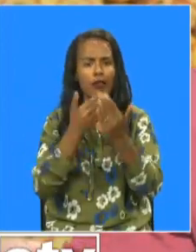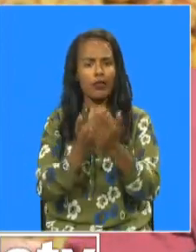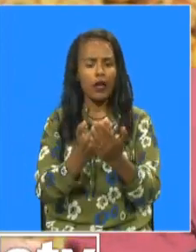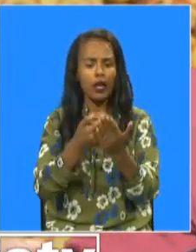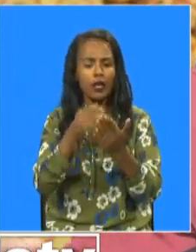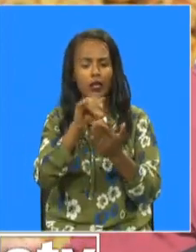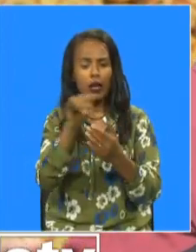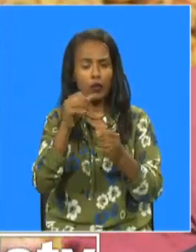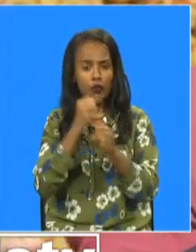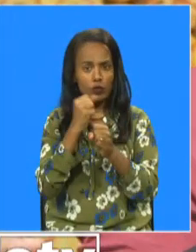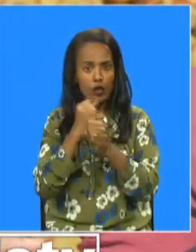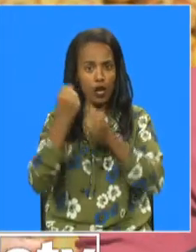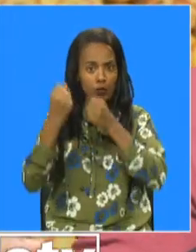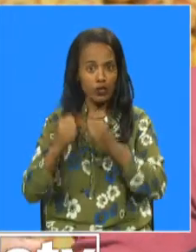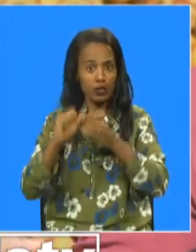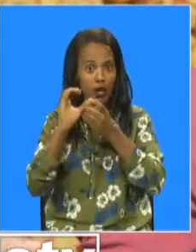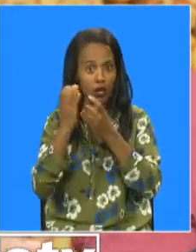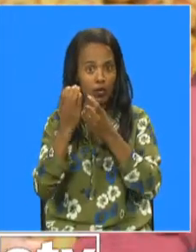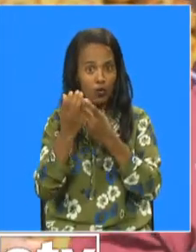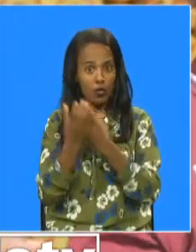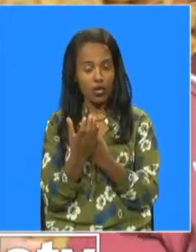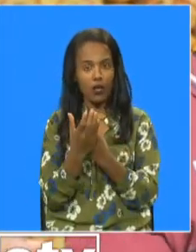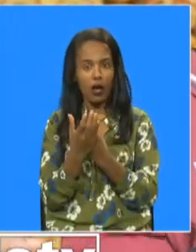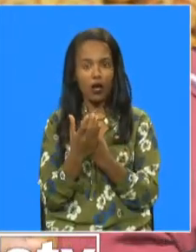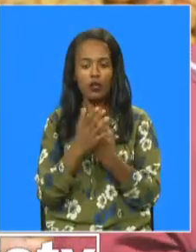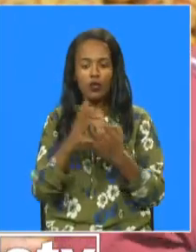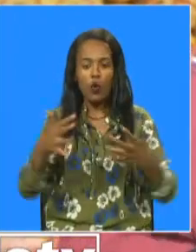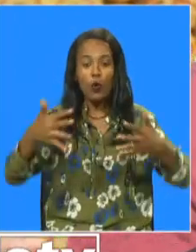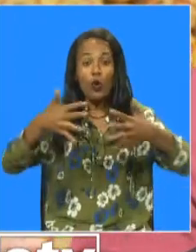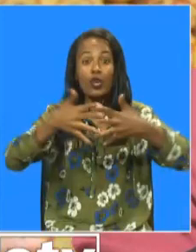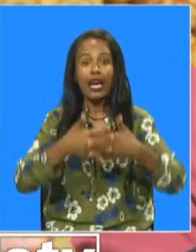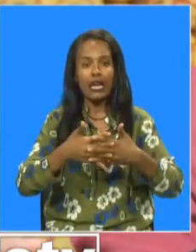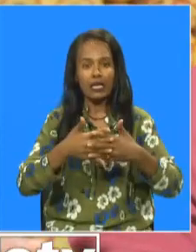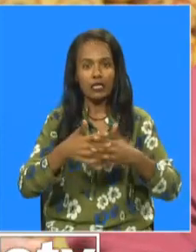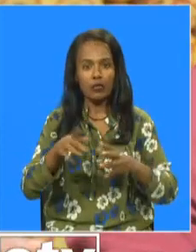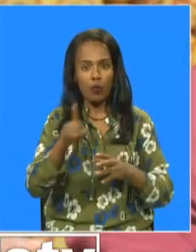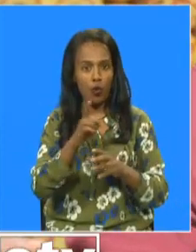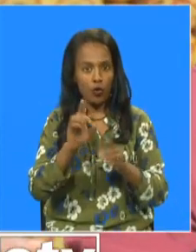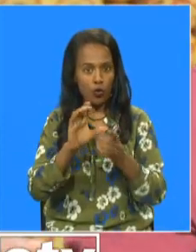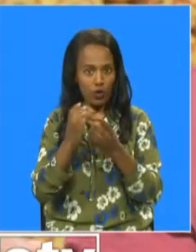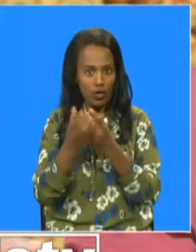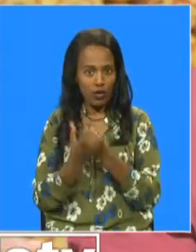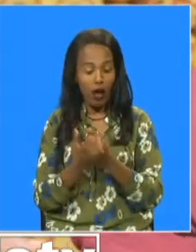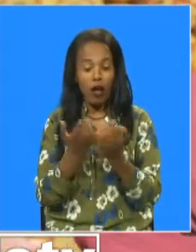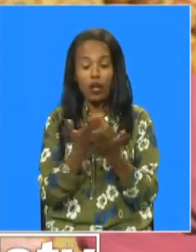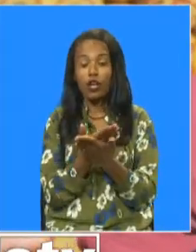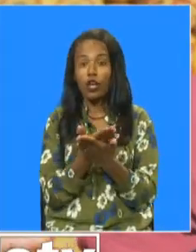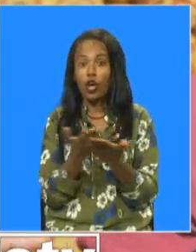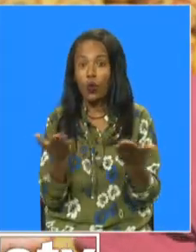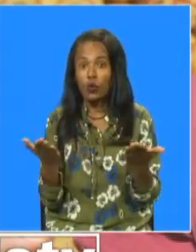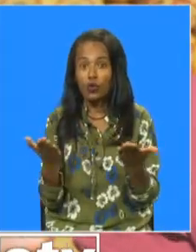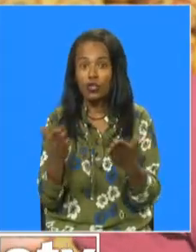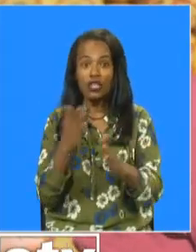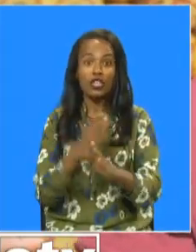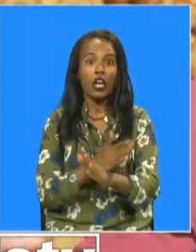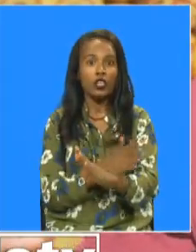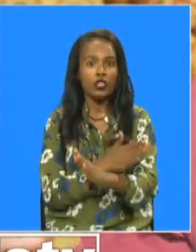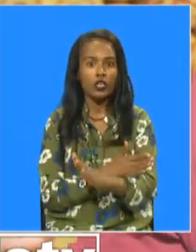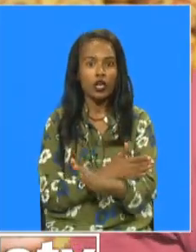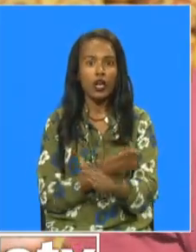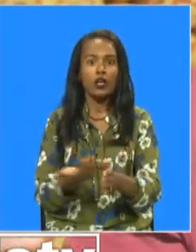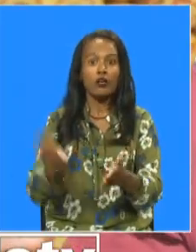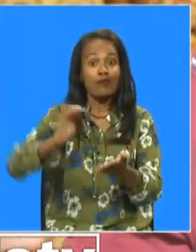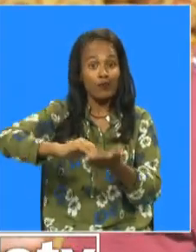እንዲህ አይነት ስራ በተጠናከረ መልኩ እንዲያውም ኦርጋናይዝድ በሆነ መልኩ ነገሮችን እያሻሻል